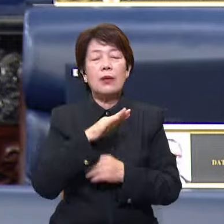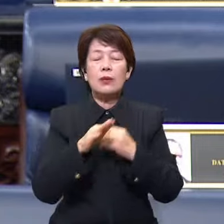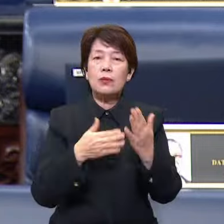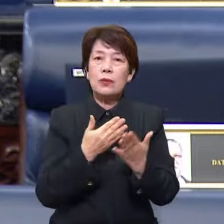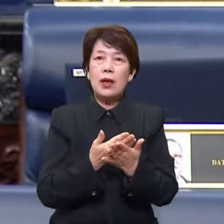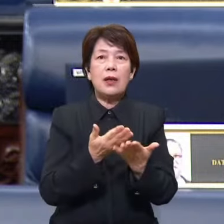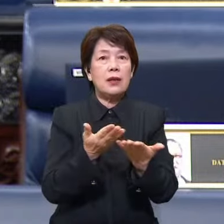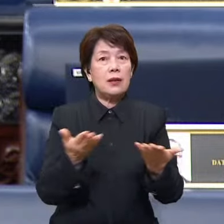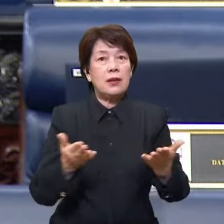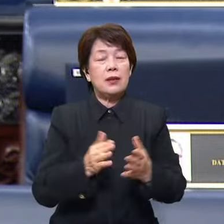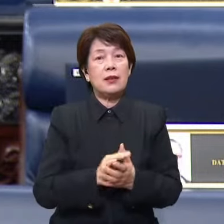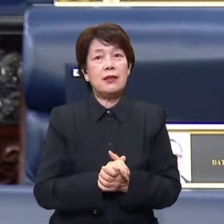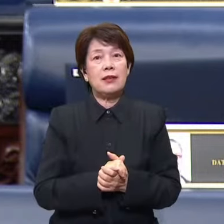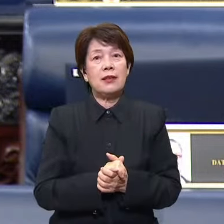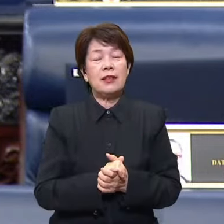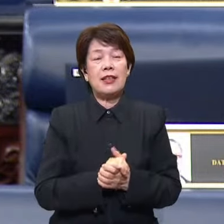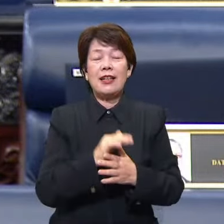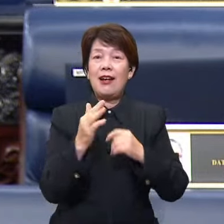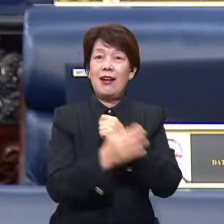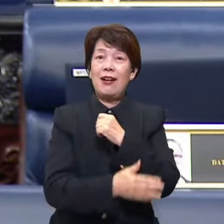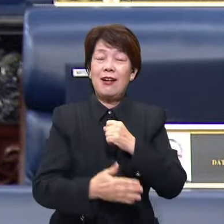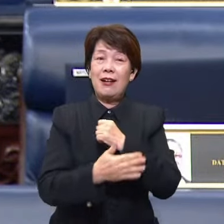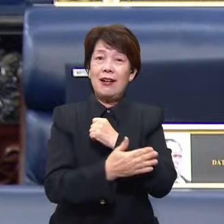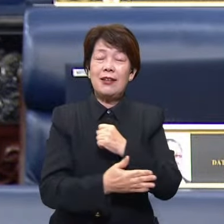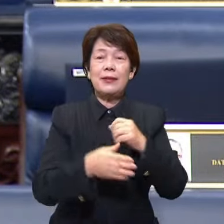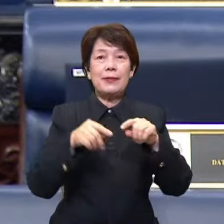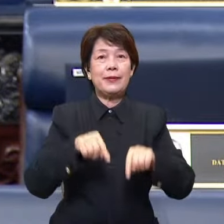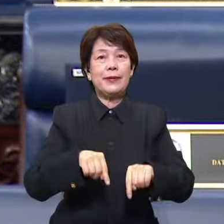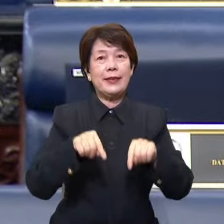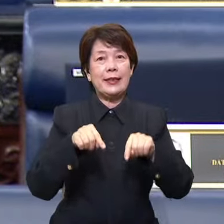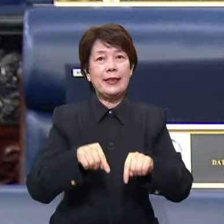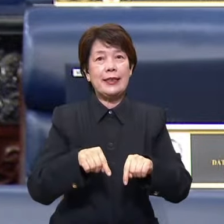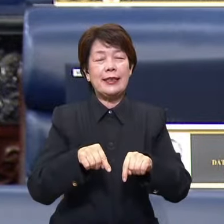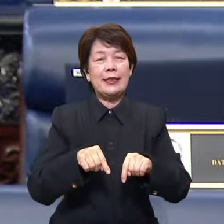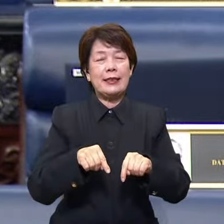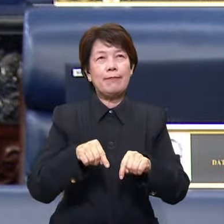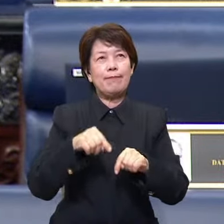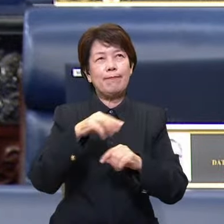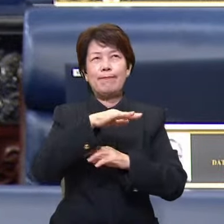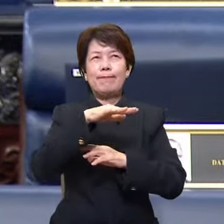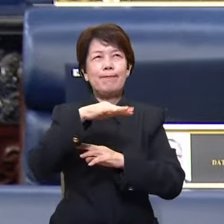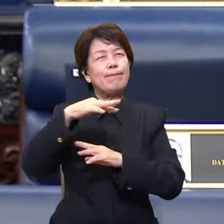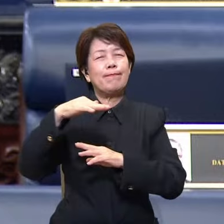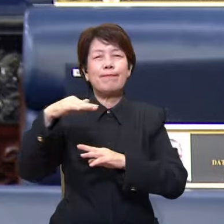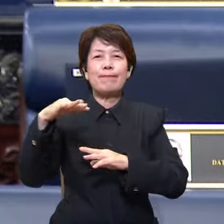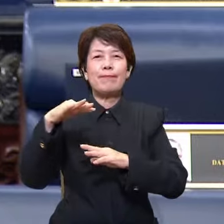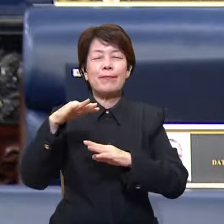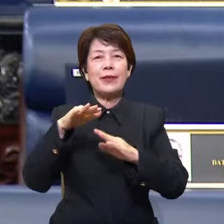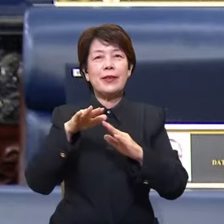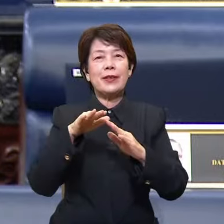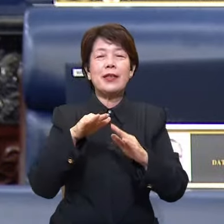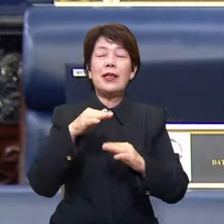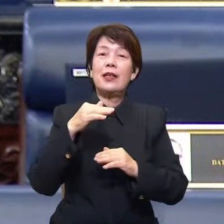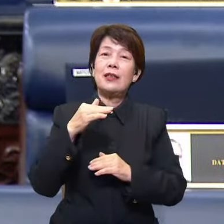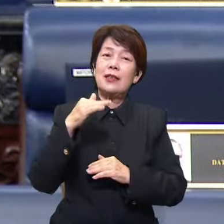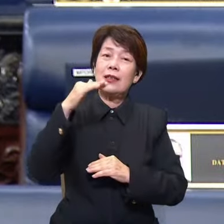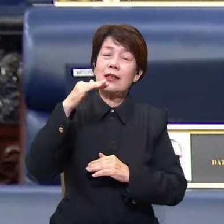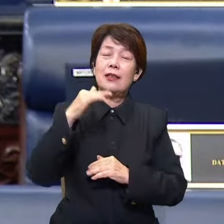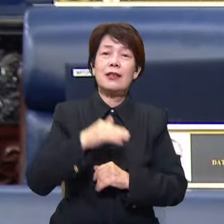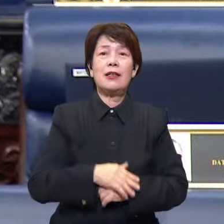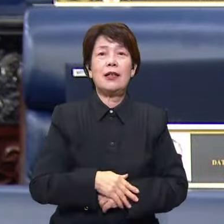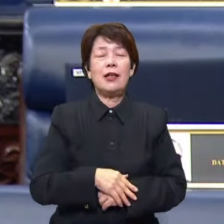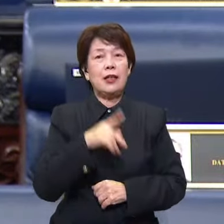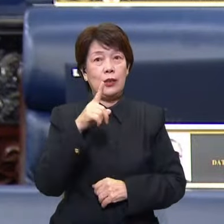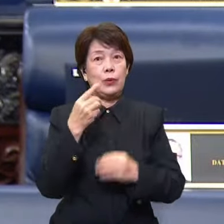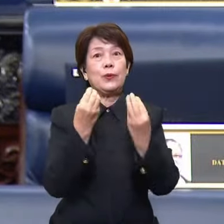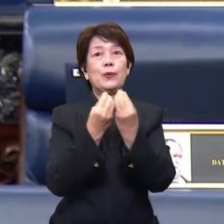selaku negara berpendapatan sederhana tinggi, ya, itu masih lagi merupakan satu